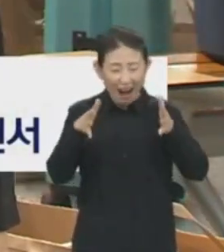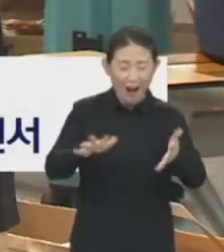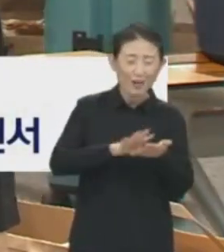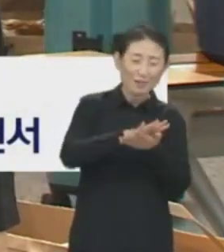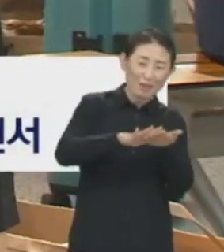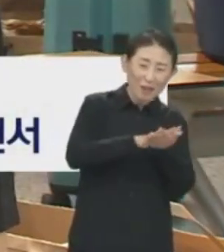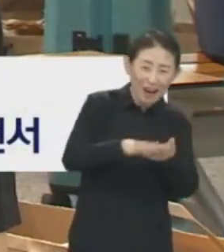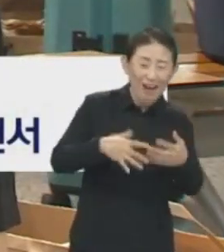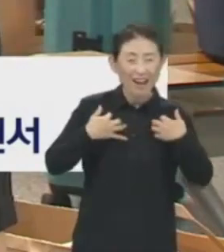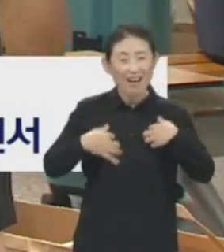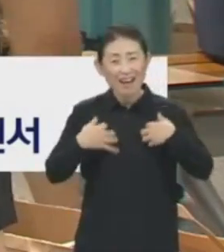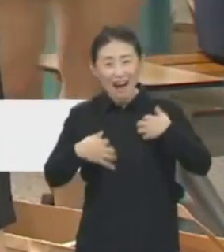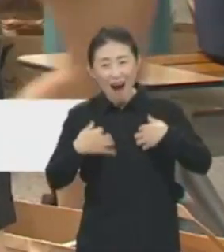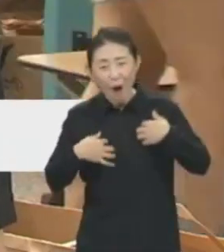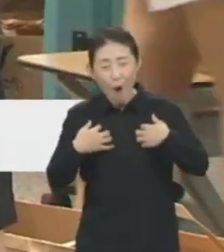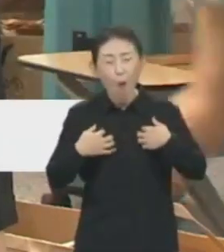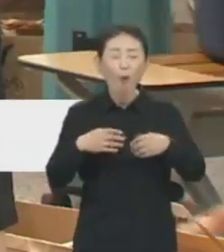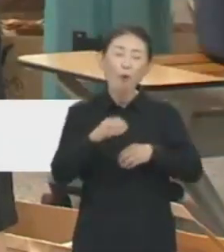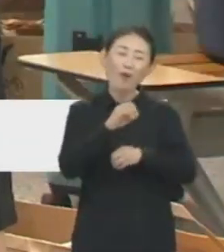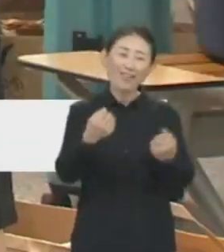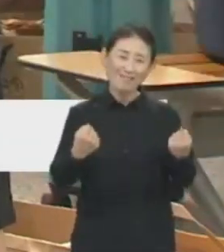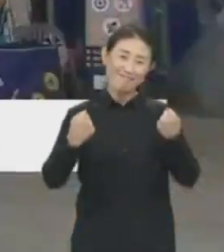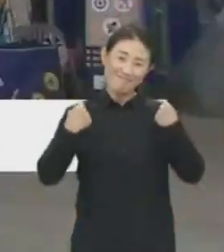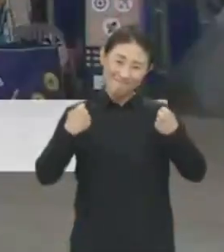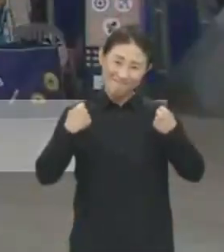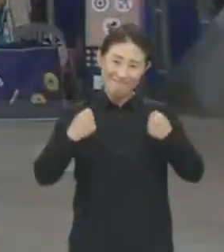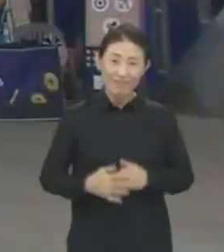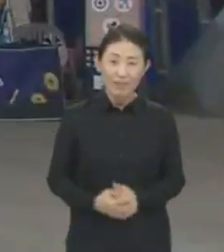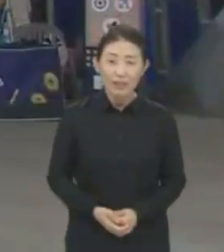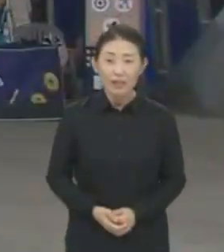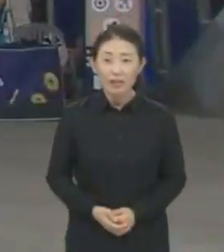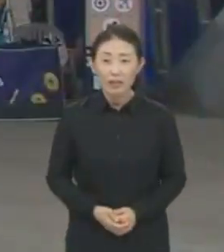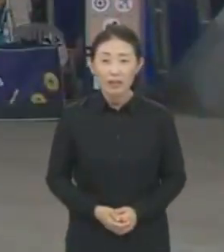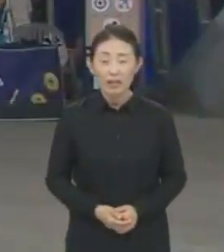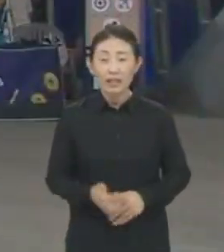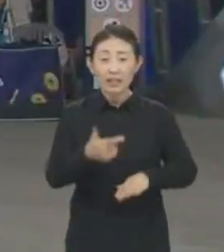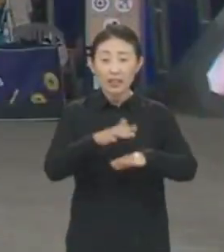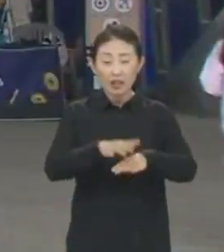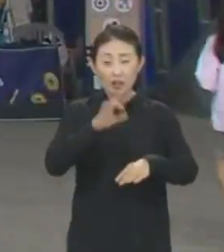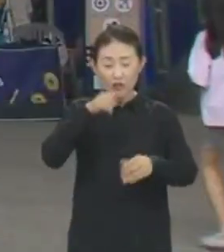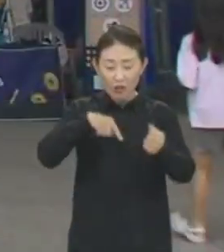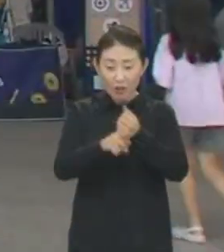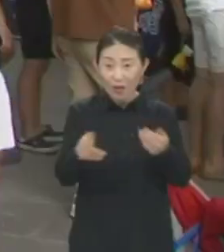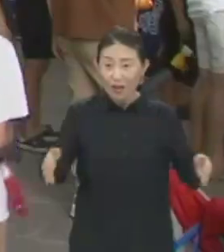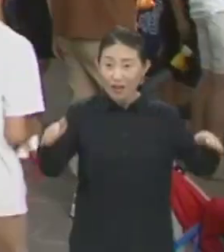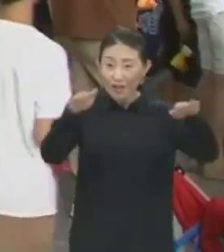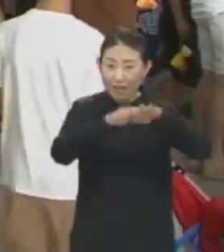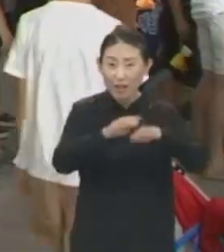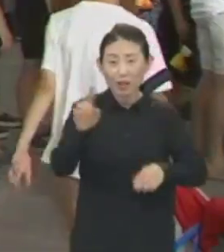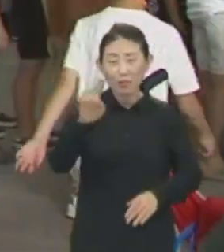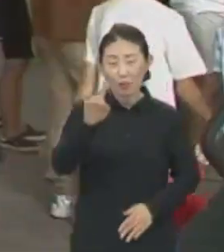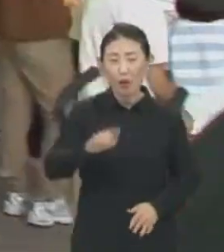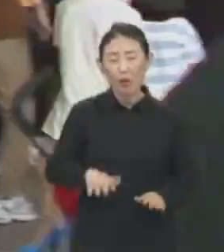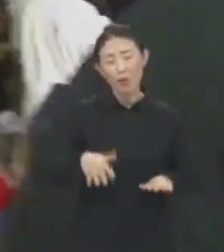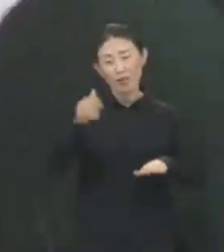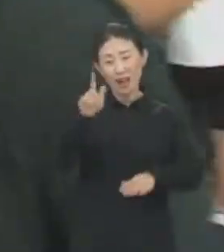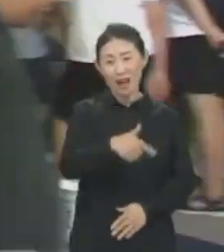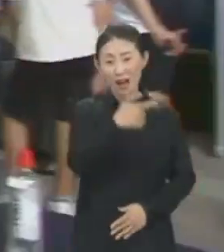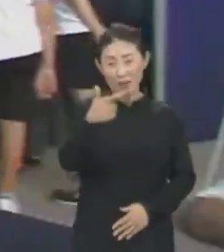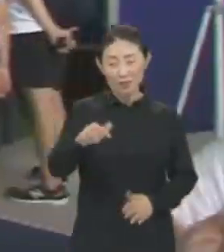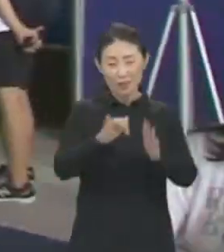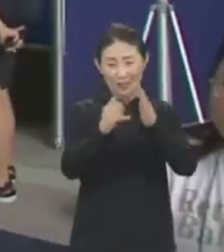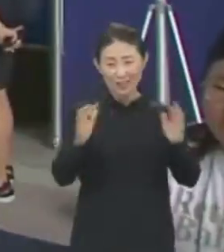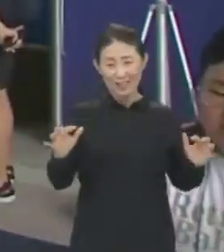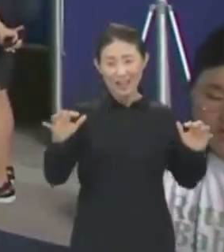놀이도 하고 그러면서 힘을 조금 얻고 가는 것 같습니다. 대전 국립중앙과학관에는 연휴 마지막을 가족들과